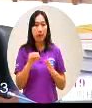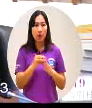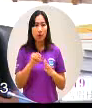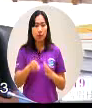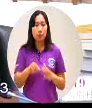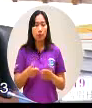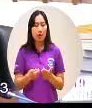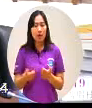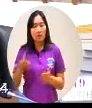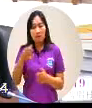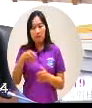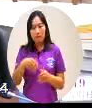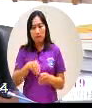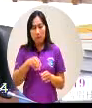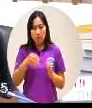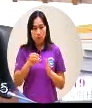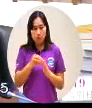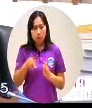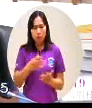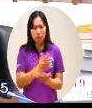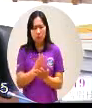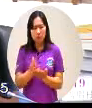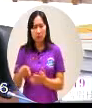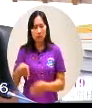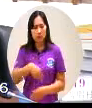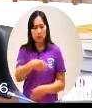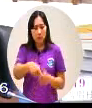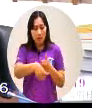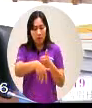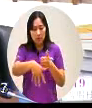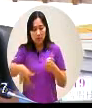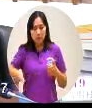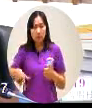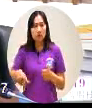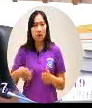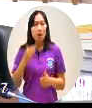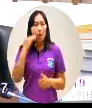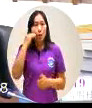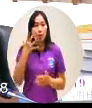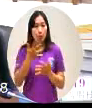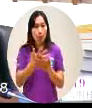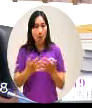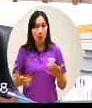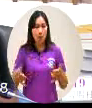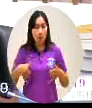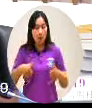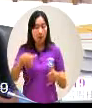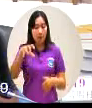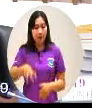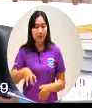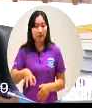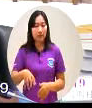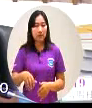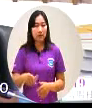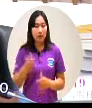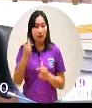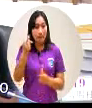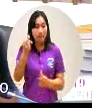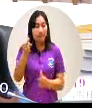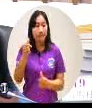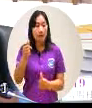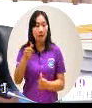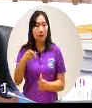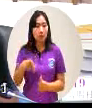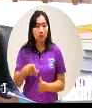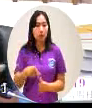转。等到有一天捐赠系统的这个网站那建立到真完善的时阵，咱慢慢来个淘汰。这是